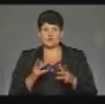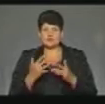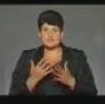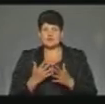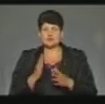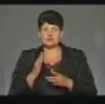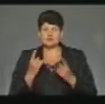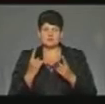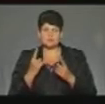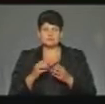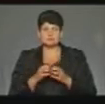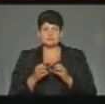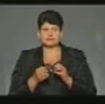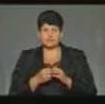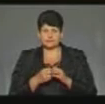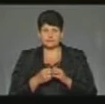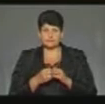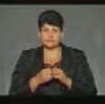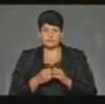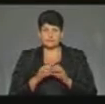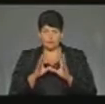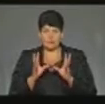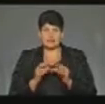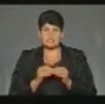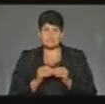будуть значні затори, в принципі, і